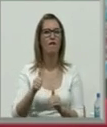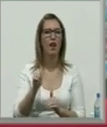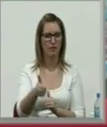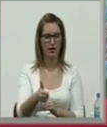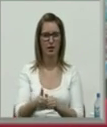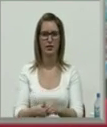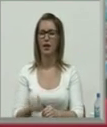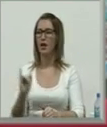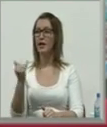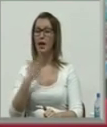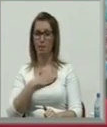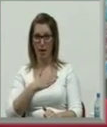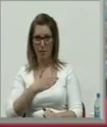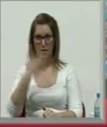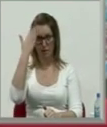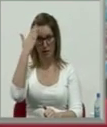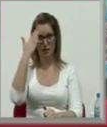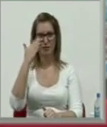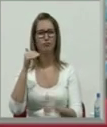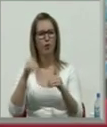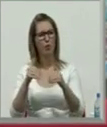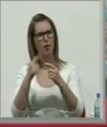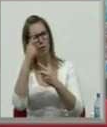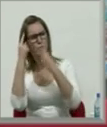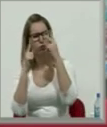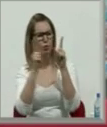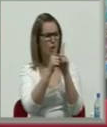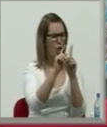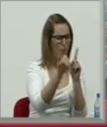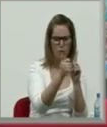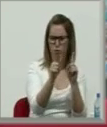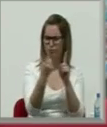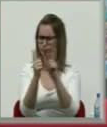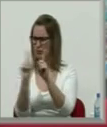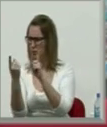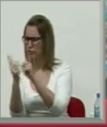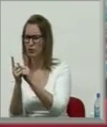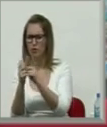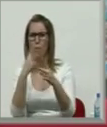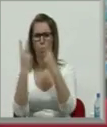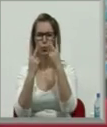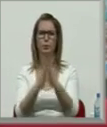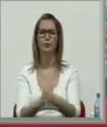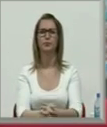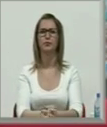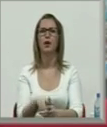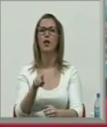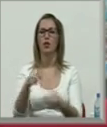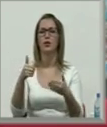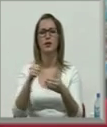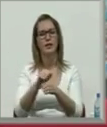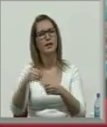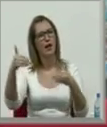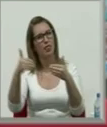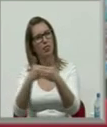będziemy starali się kojarzyć z pracodawcą, który takich kompetencji poszukuje. To jest nowa